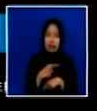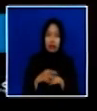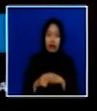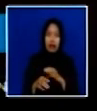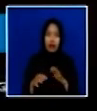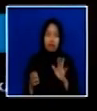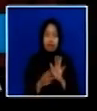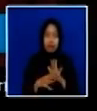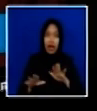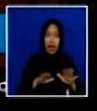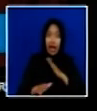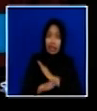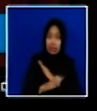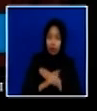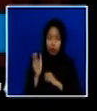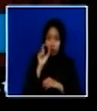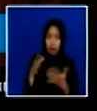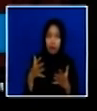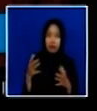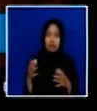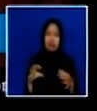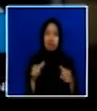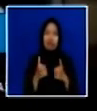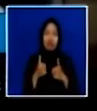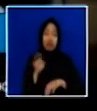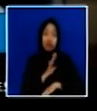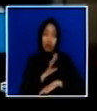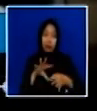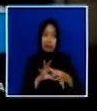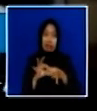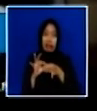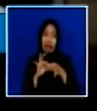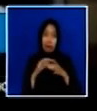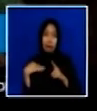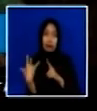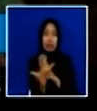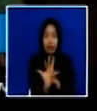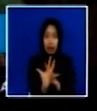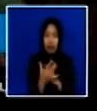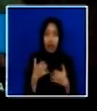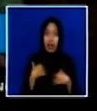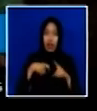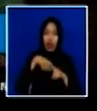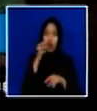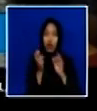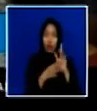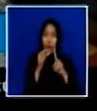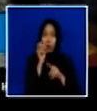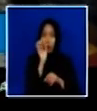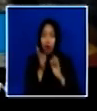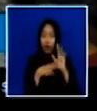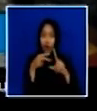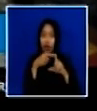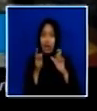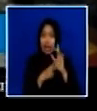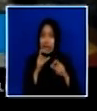dibutuhkan peran masyarakat terlibat di dalamnya yang diberi nama komponen cadangan komponen cadangan untuk pertahanan negara